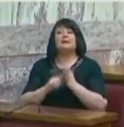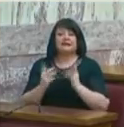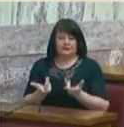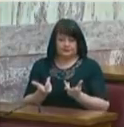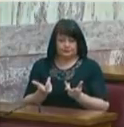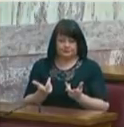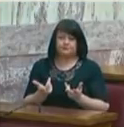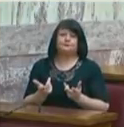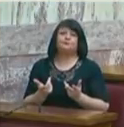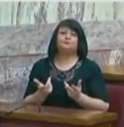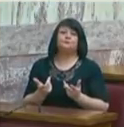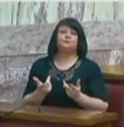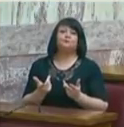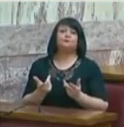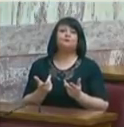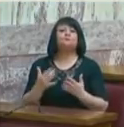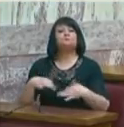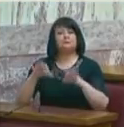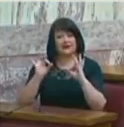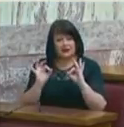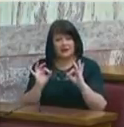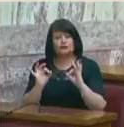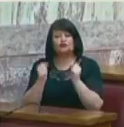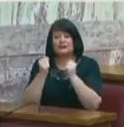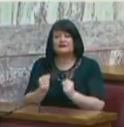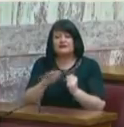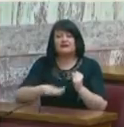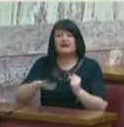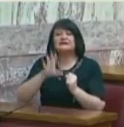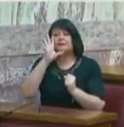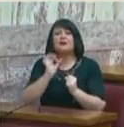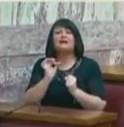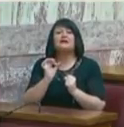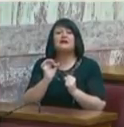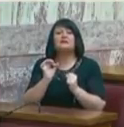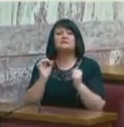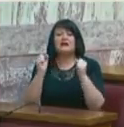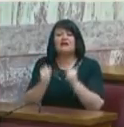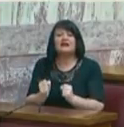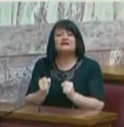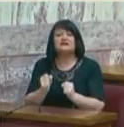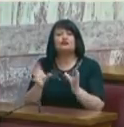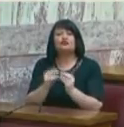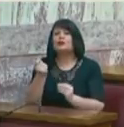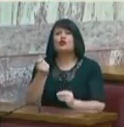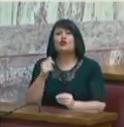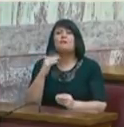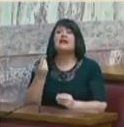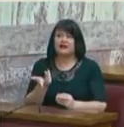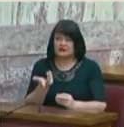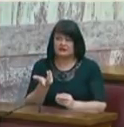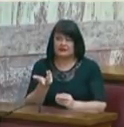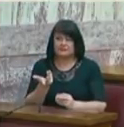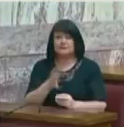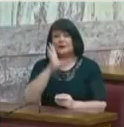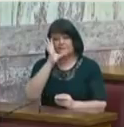να ξεκινήσουμε από μια βάση, τα πραγματικά δεδομένα της οικονομίας. Και από την πραγματικότητα που